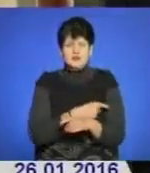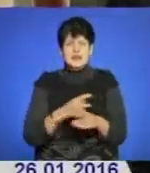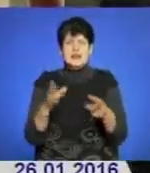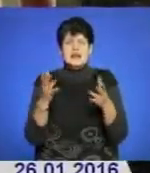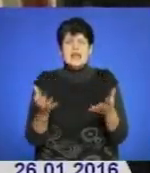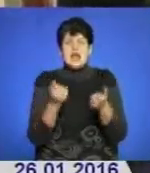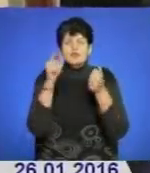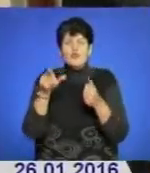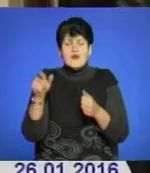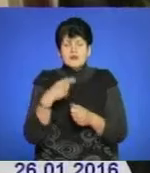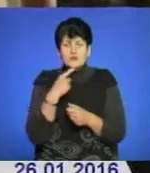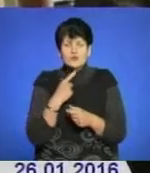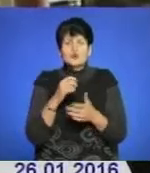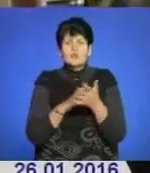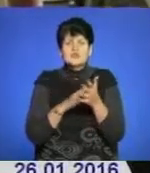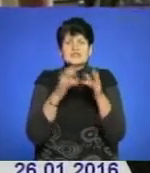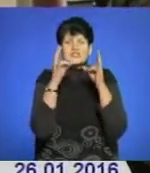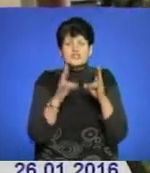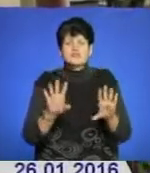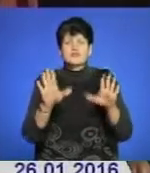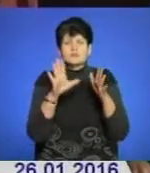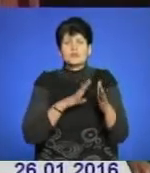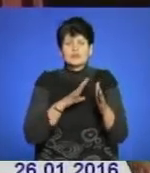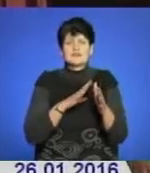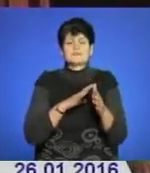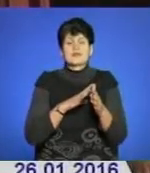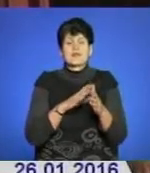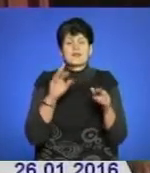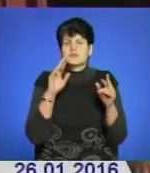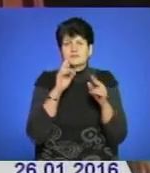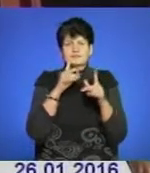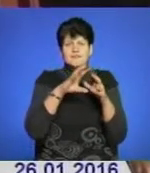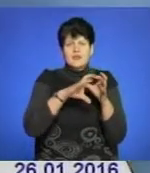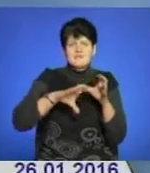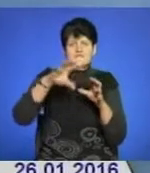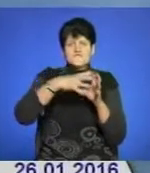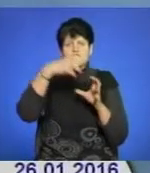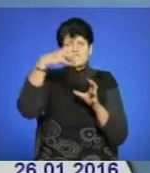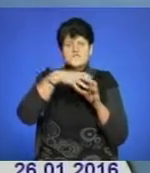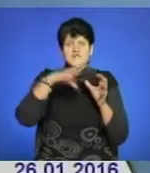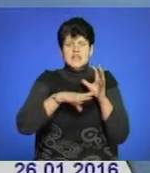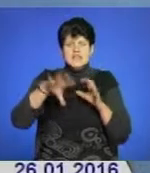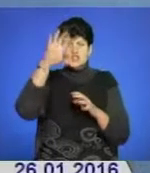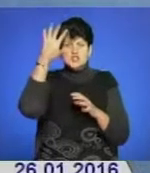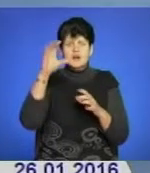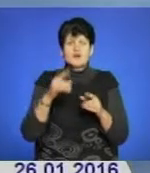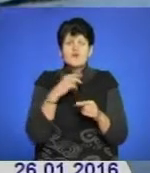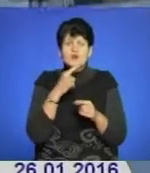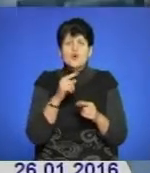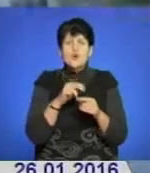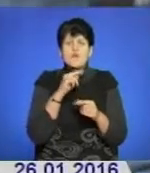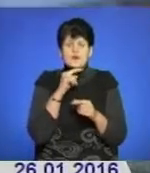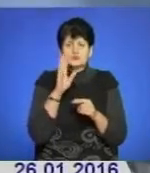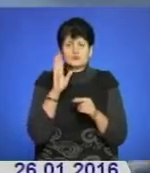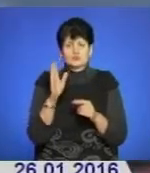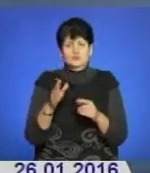що, ймовірно, причиною нещасного випадку була несправність системи витяжної вентиляції. Закликають людей бути обережними при користуванні газовими приладами